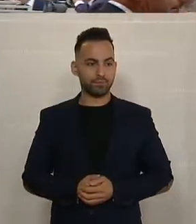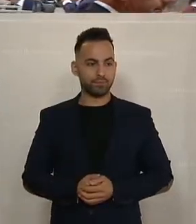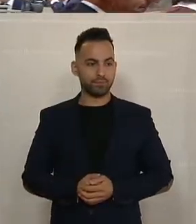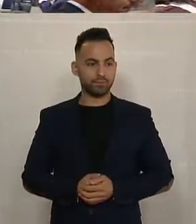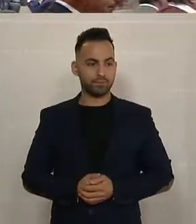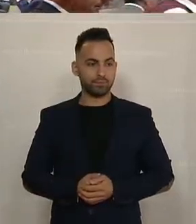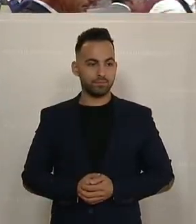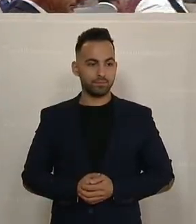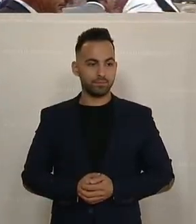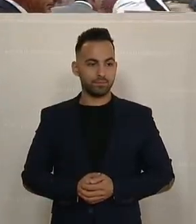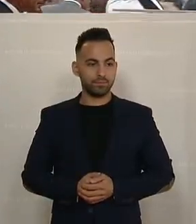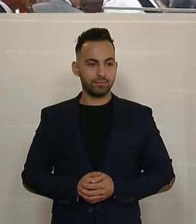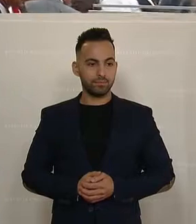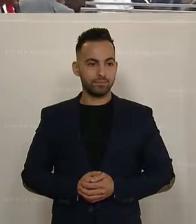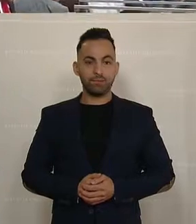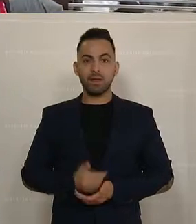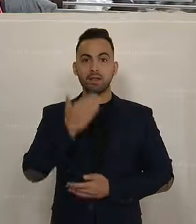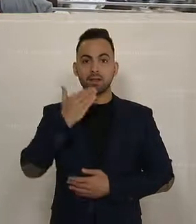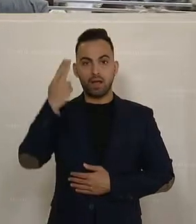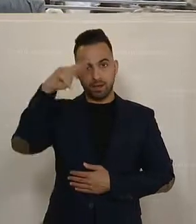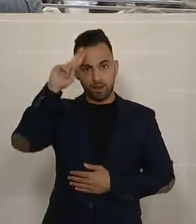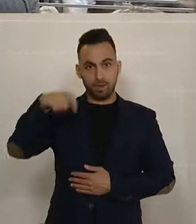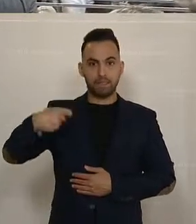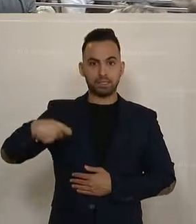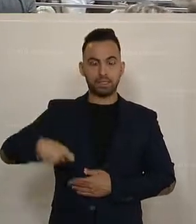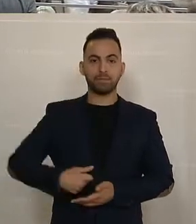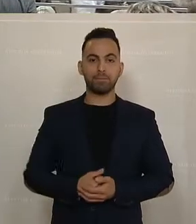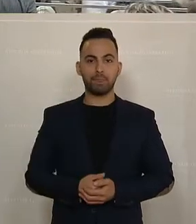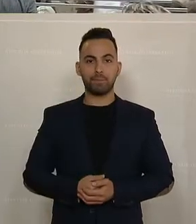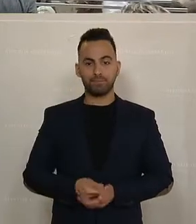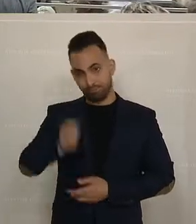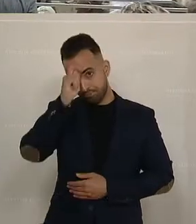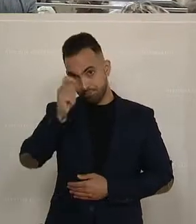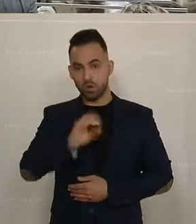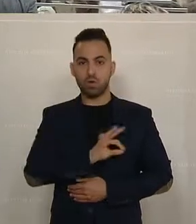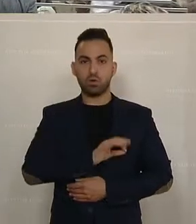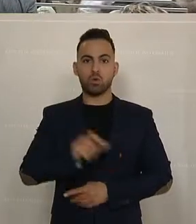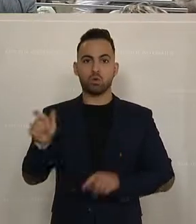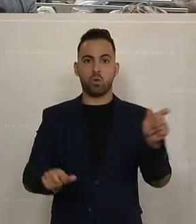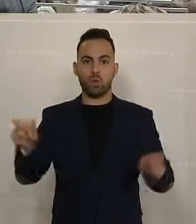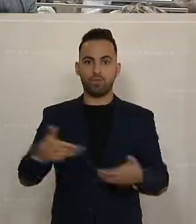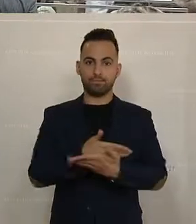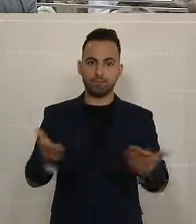partei es brauche außerdem eine zeitliche anpassung der wehrdienst taurino sechs der zivildienst hingegen neun monate